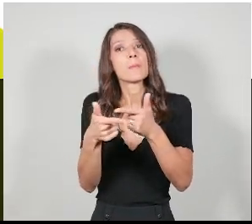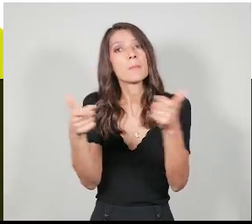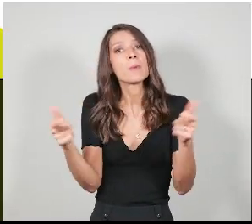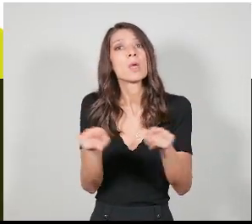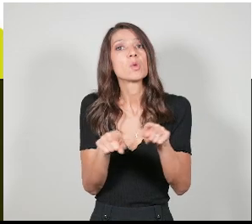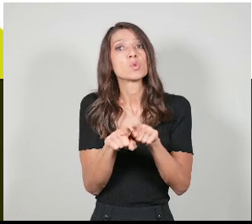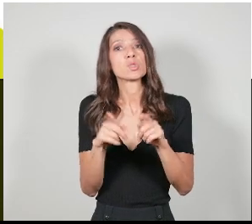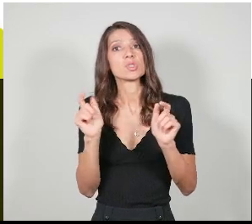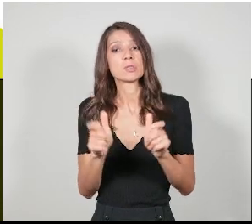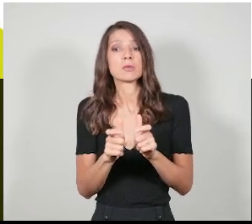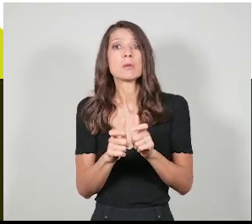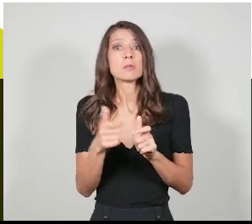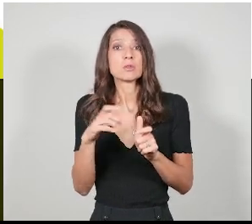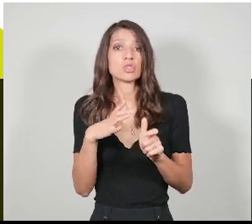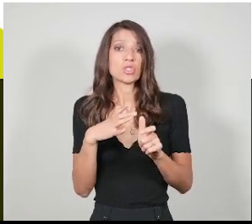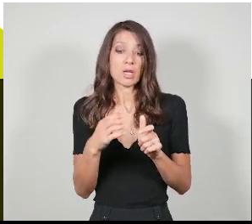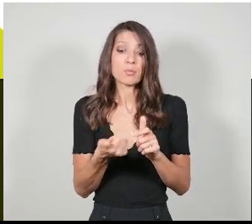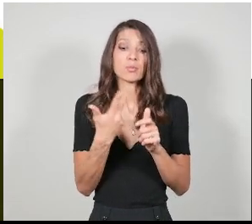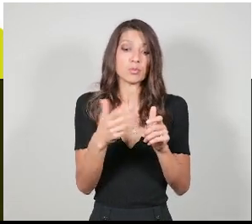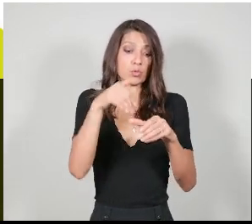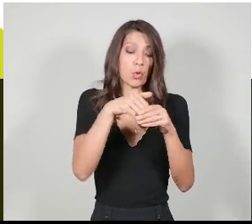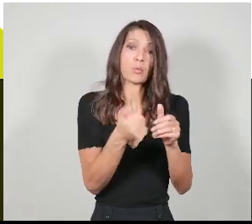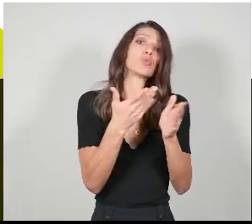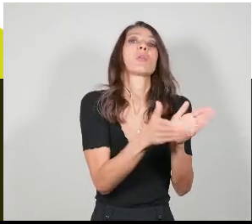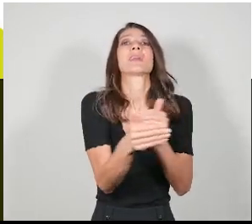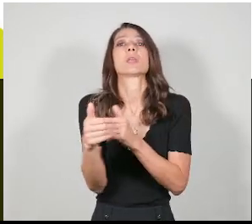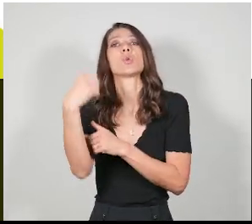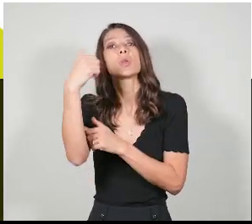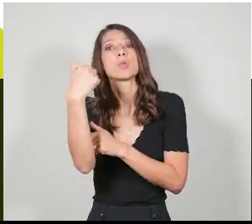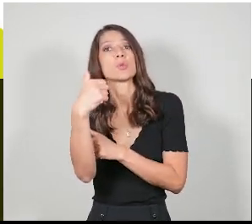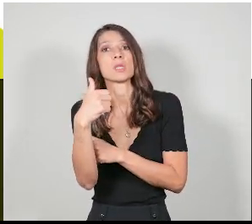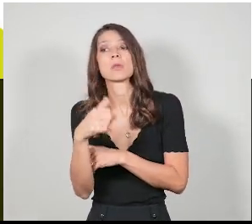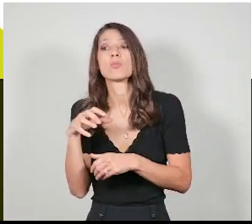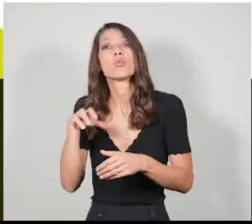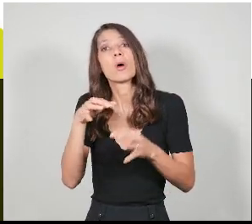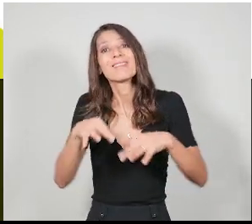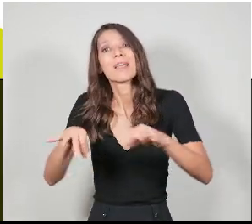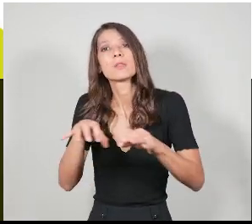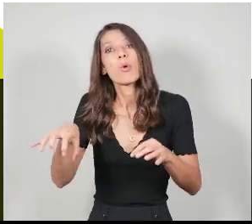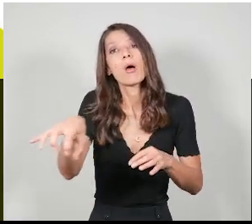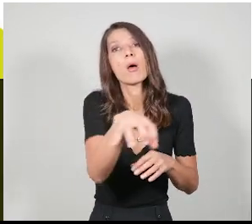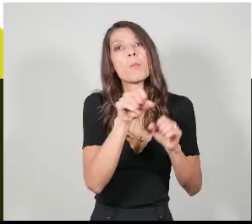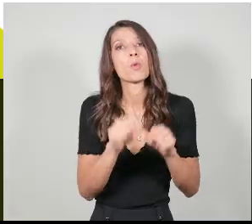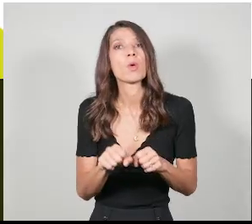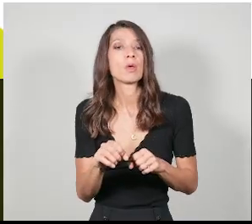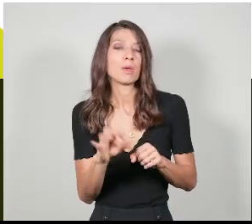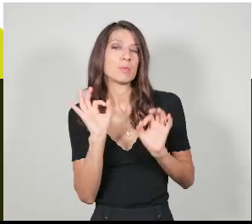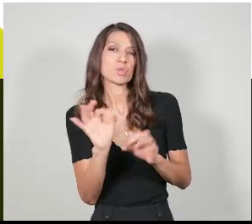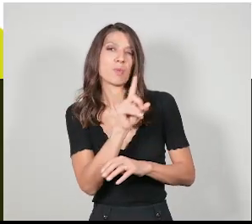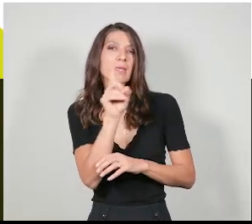sur un même territoire plusieurs catégories uniques. Et là, ça amène au deuxième grand aspect que vous portez. On revient sur cette notion de